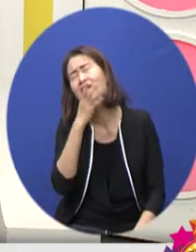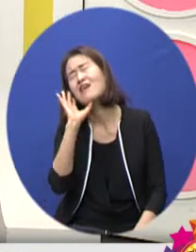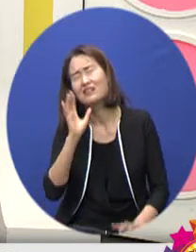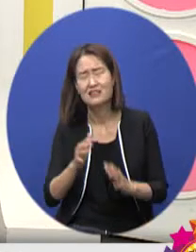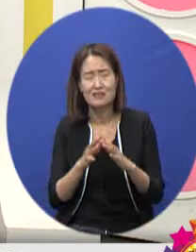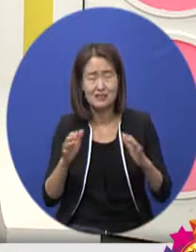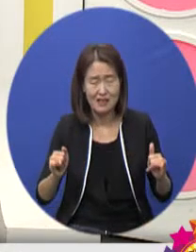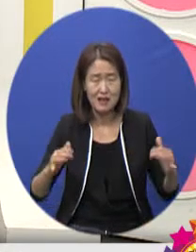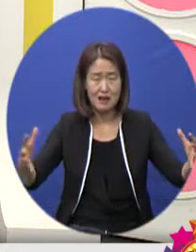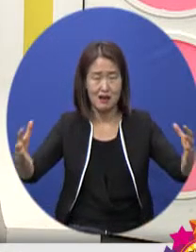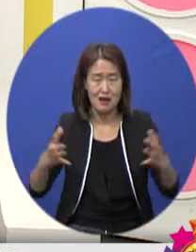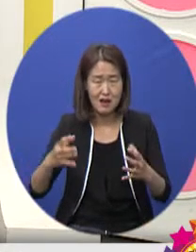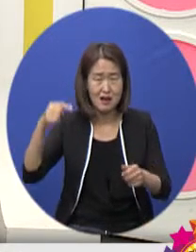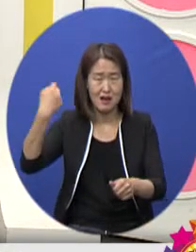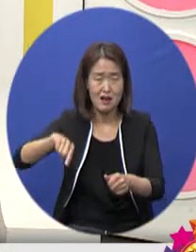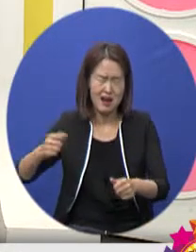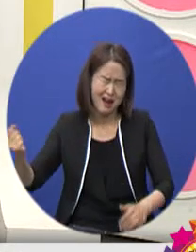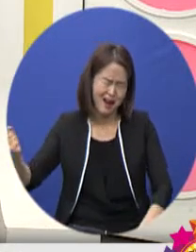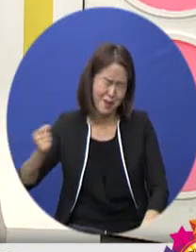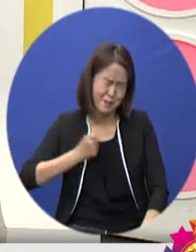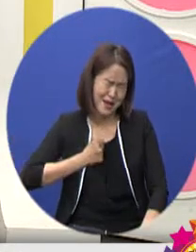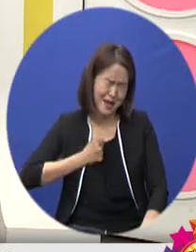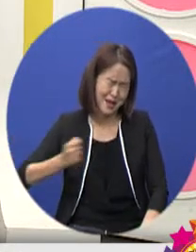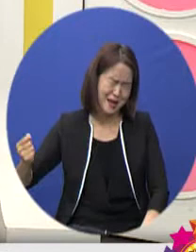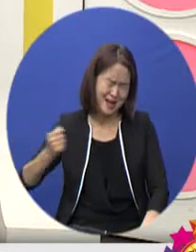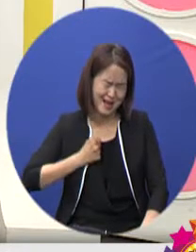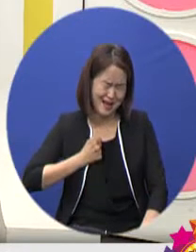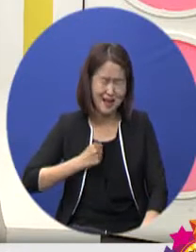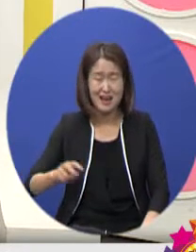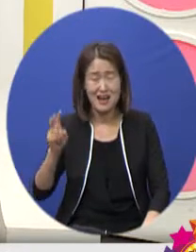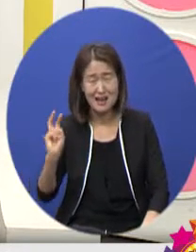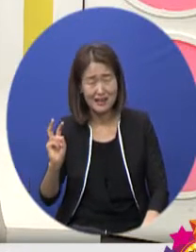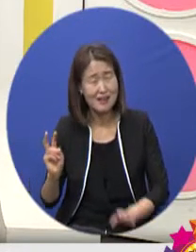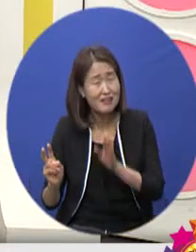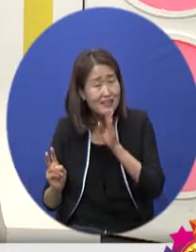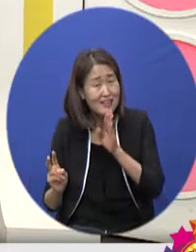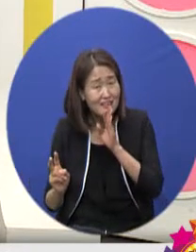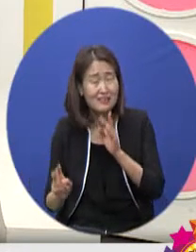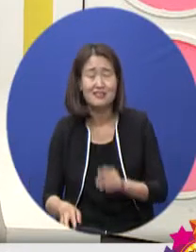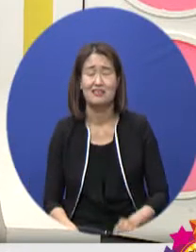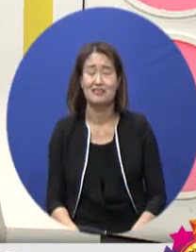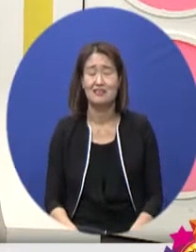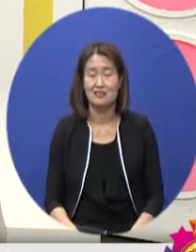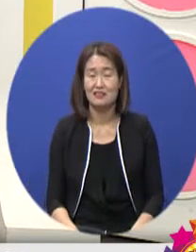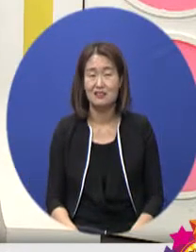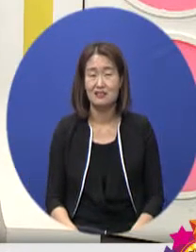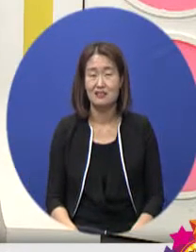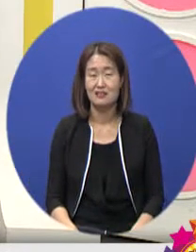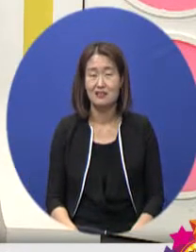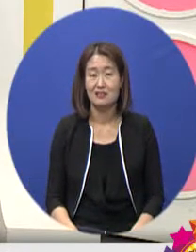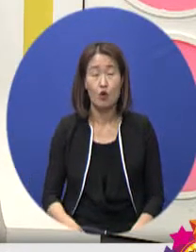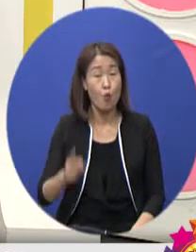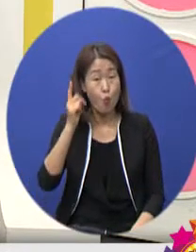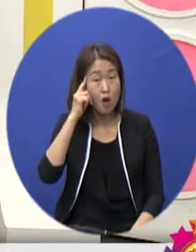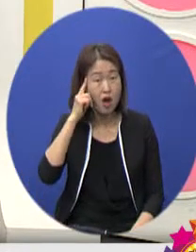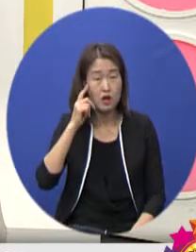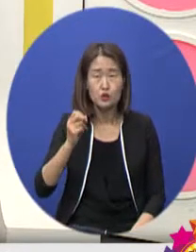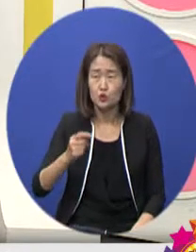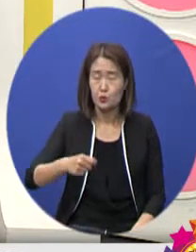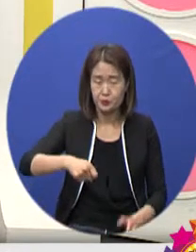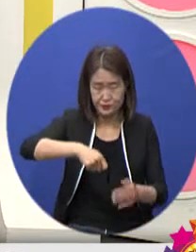사람들을 가르치려니 속도 네. 터지고 좀 그럴 거 아니에요. 아무래도 저기 이 스케치 하는